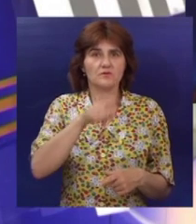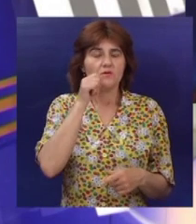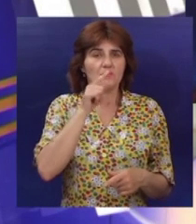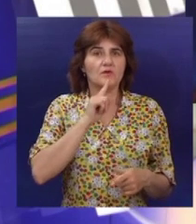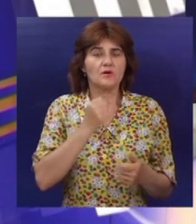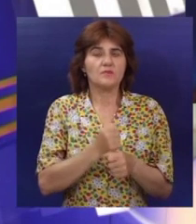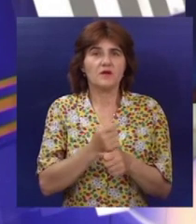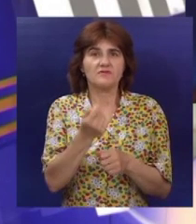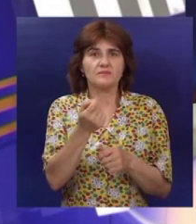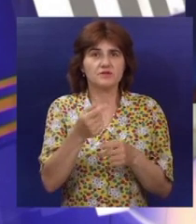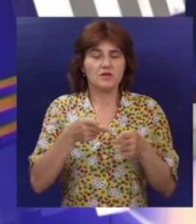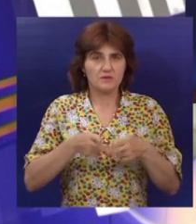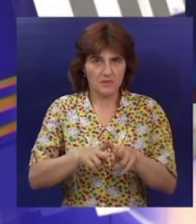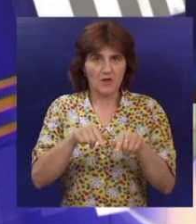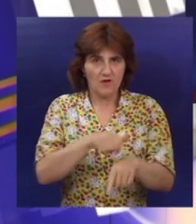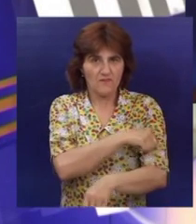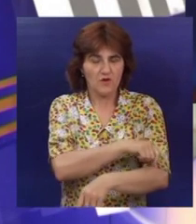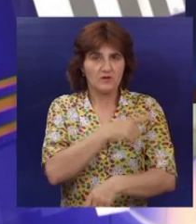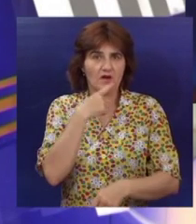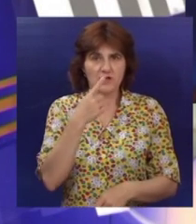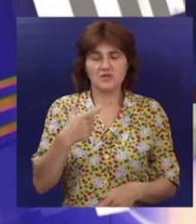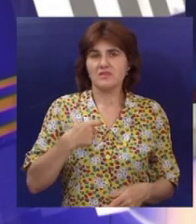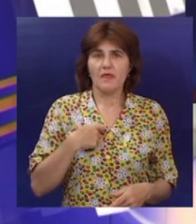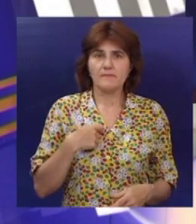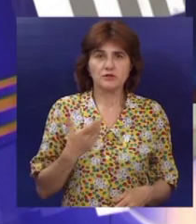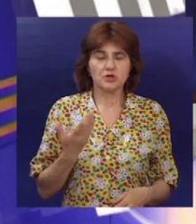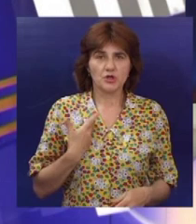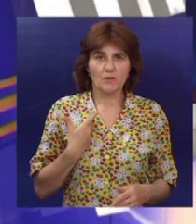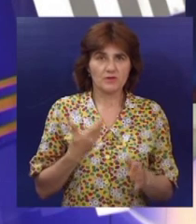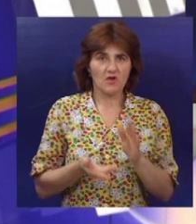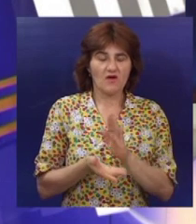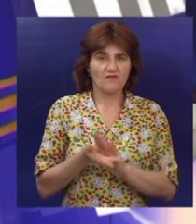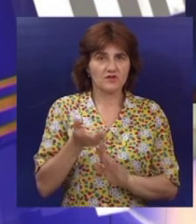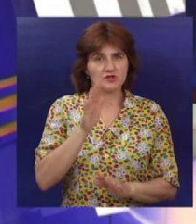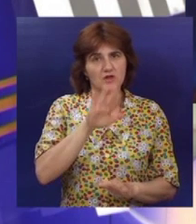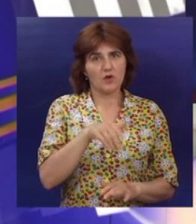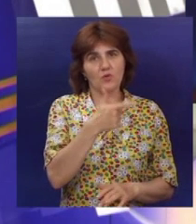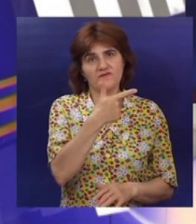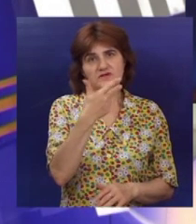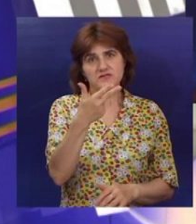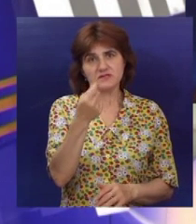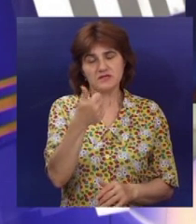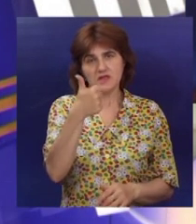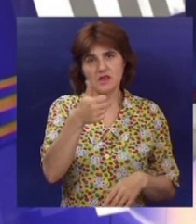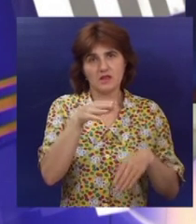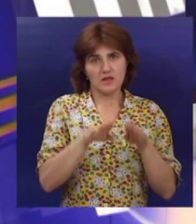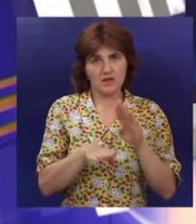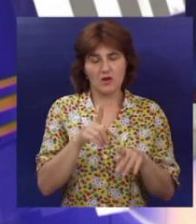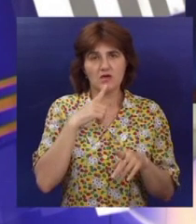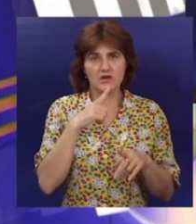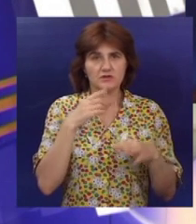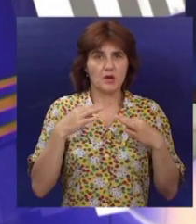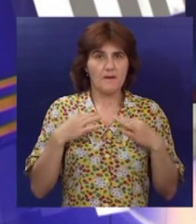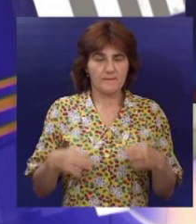Proizvođači pšenice u ovom momentu za ovogodišnji rod pšenice ne mogu dobiti više od 23 dinara po kilogramu, izjavio je